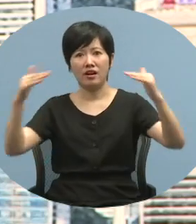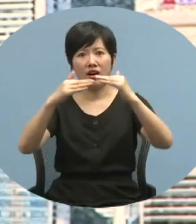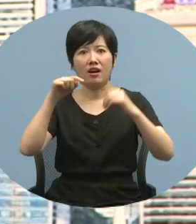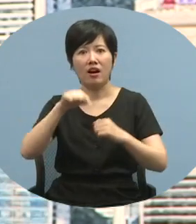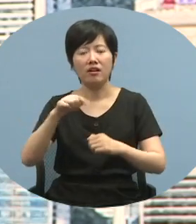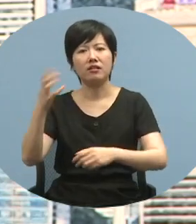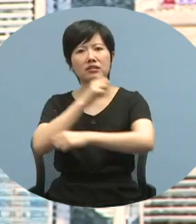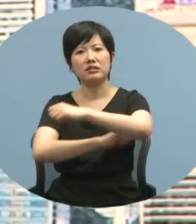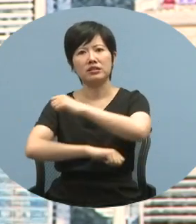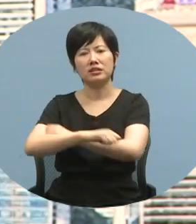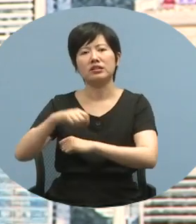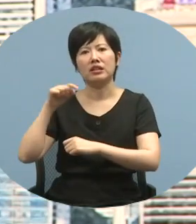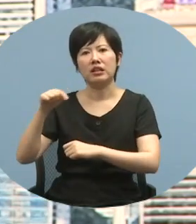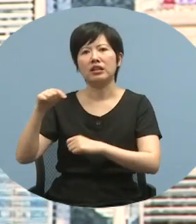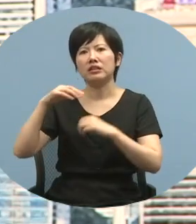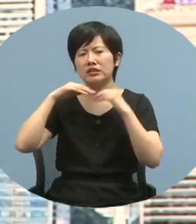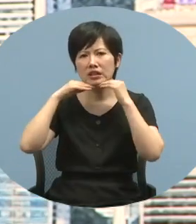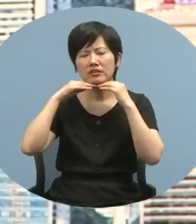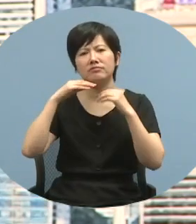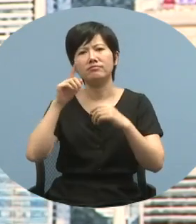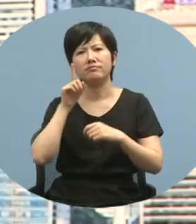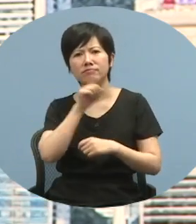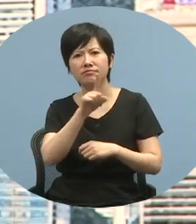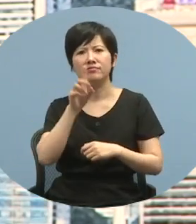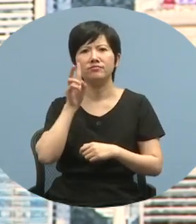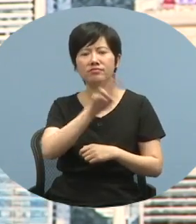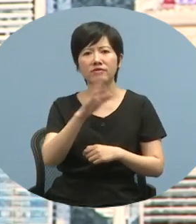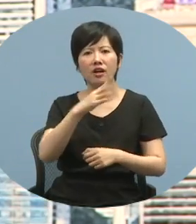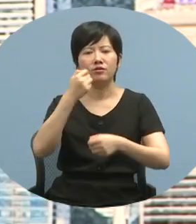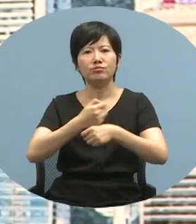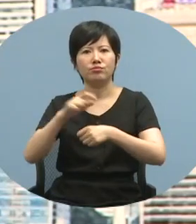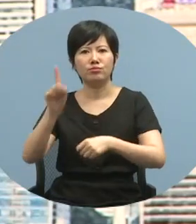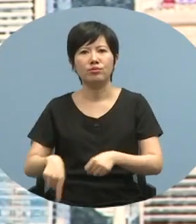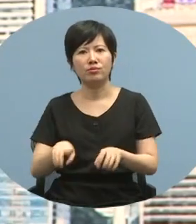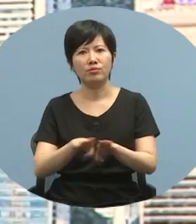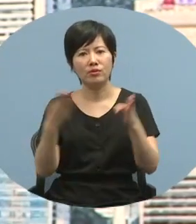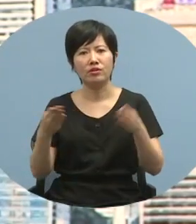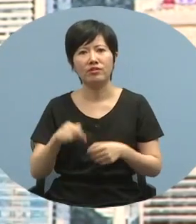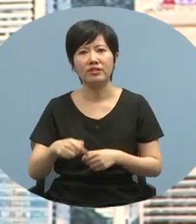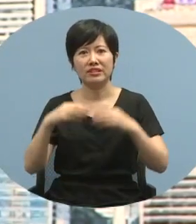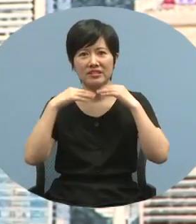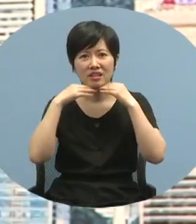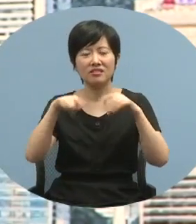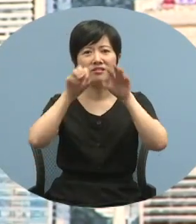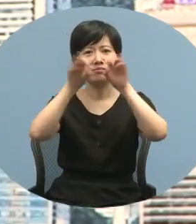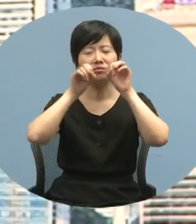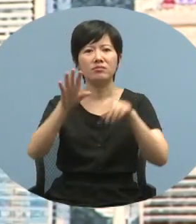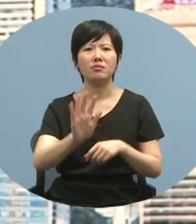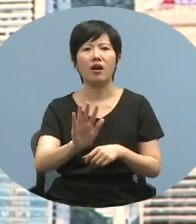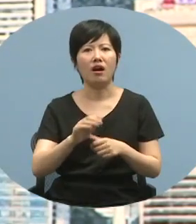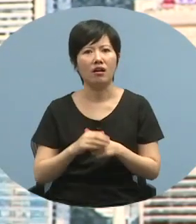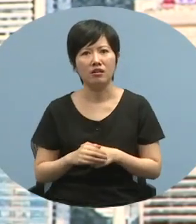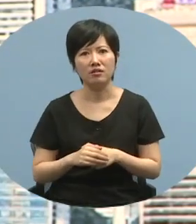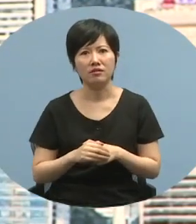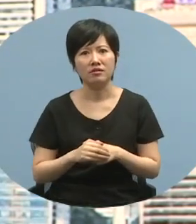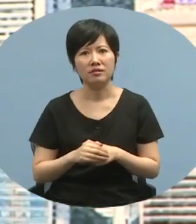福局稍後可能是這一兩個禮拜就會啟動有關的工作，亦都不需要等施政報告。